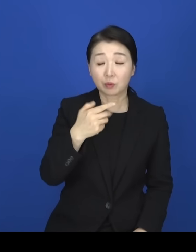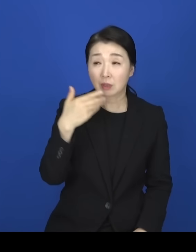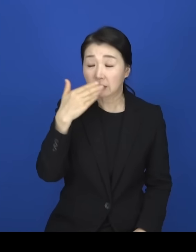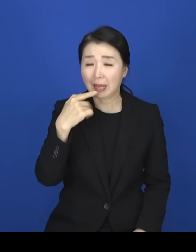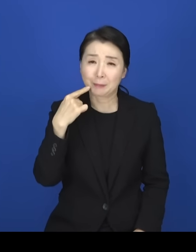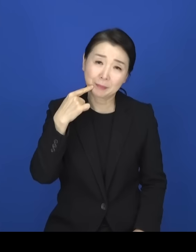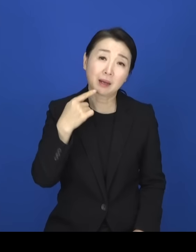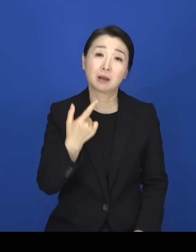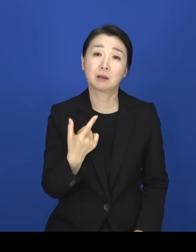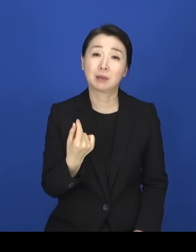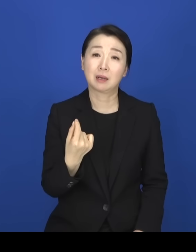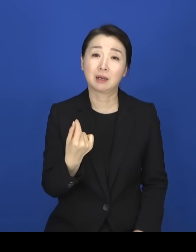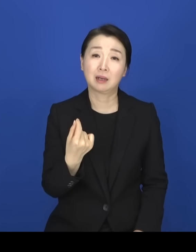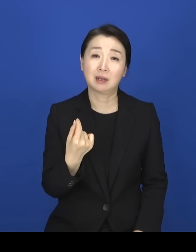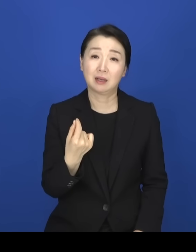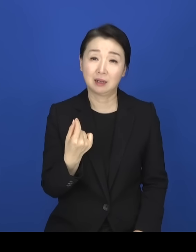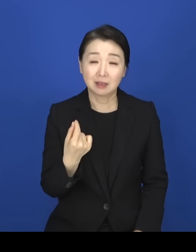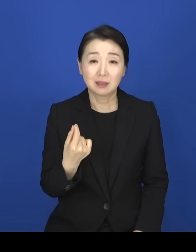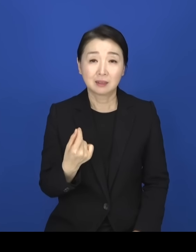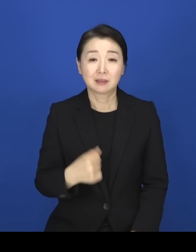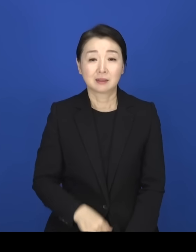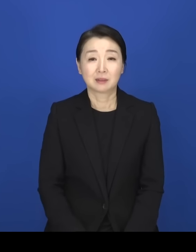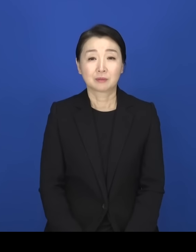달기도 하고 쓰기도 하잖아요. 예. 그리고